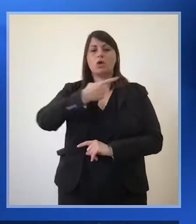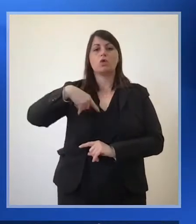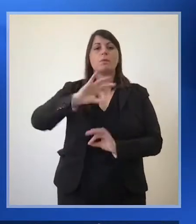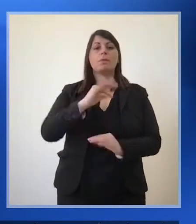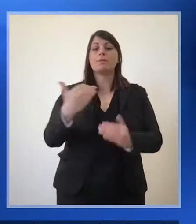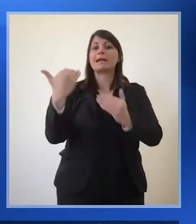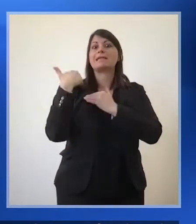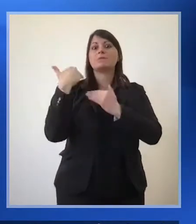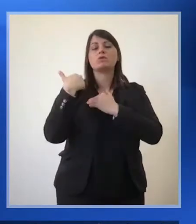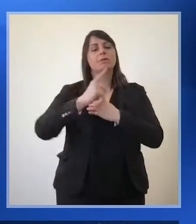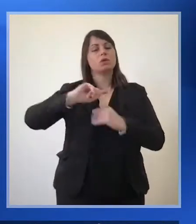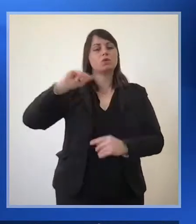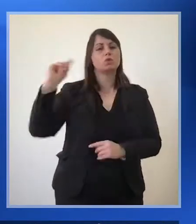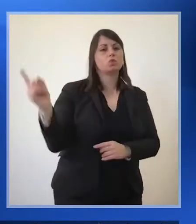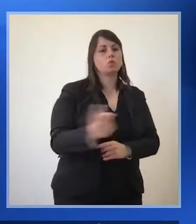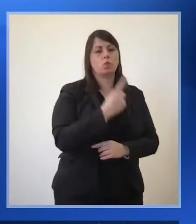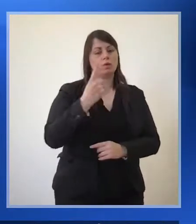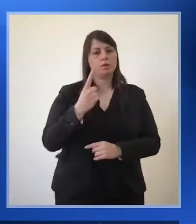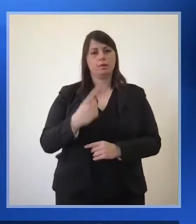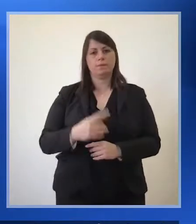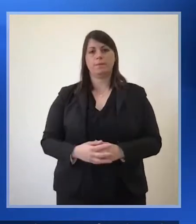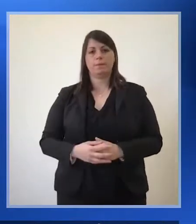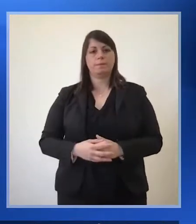di tutti.